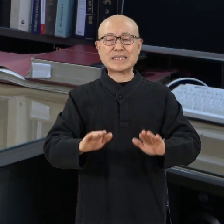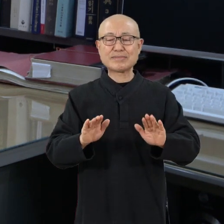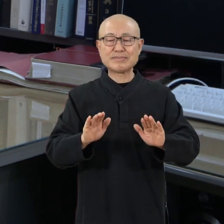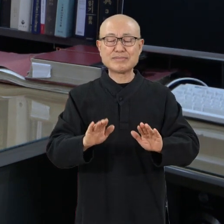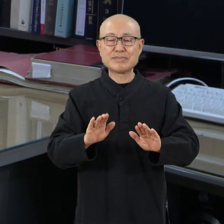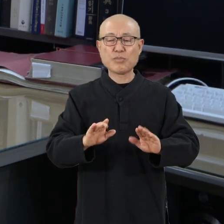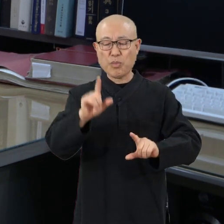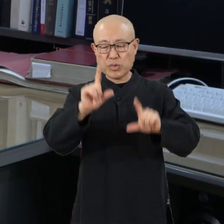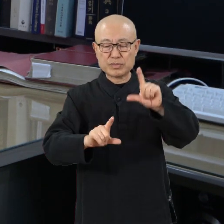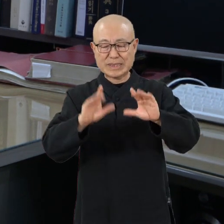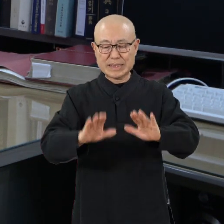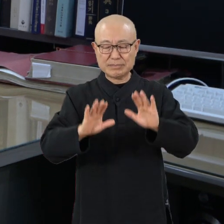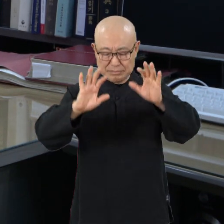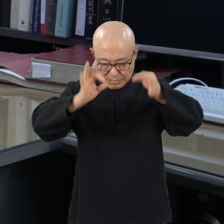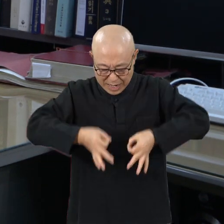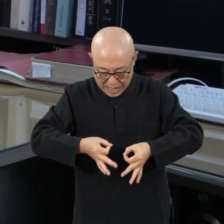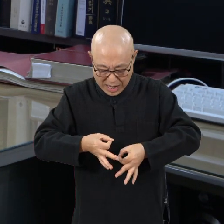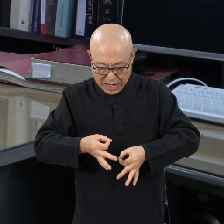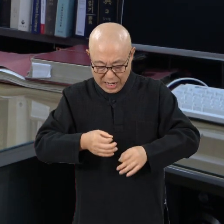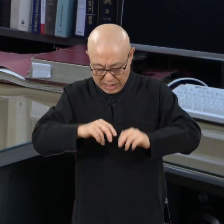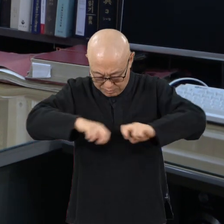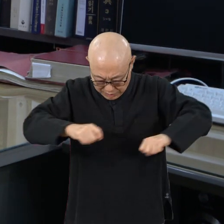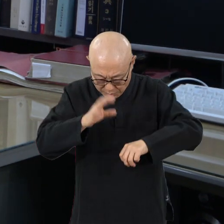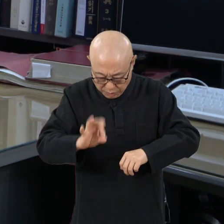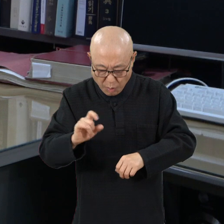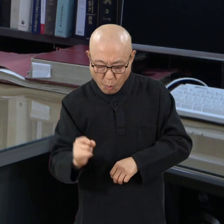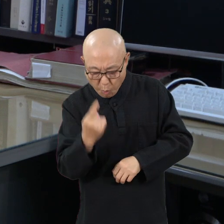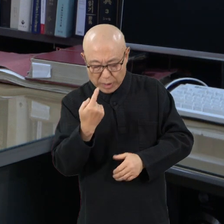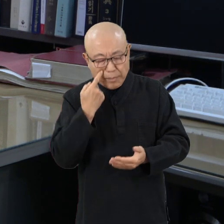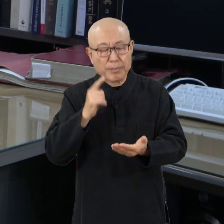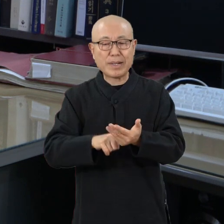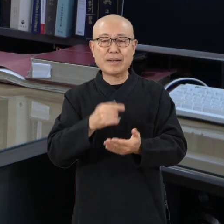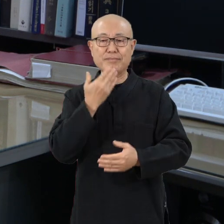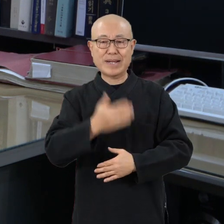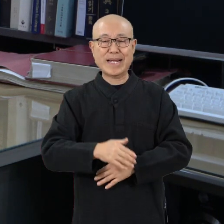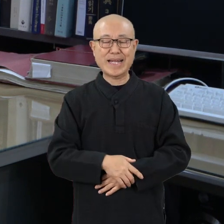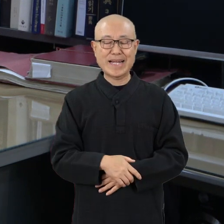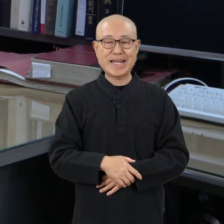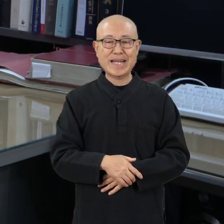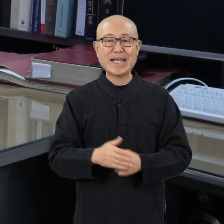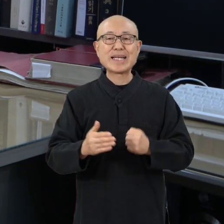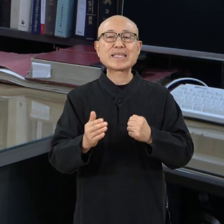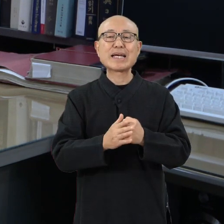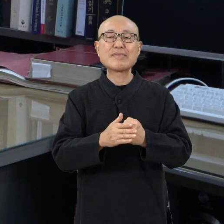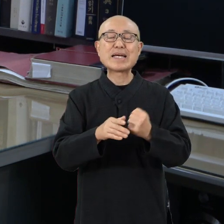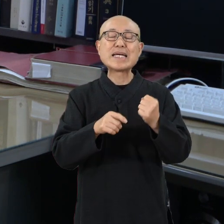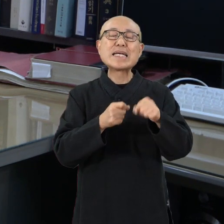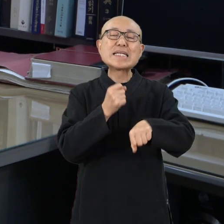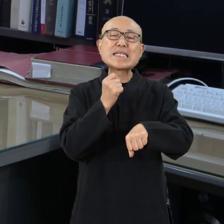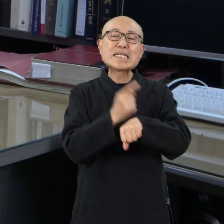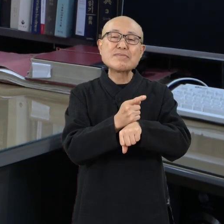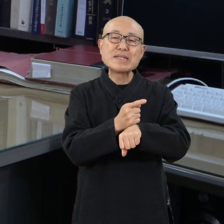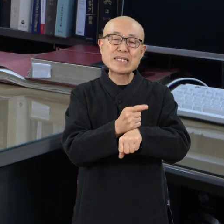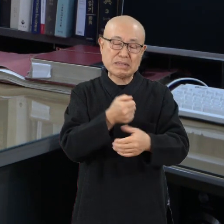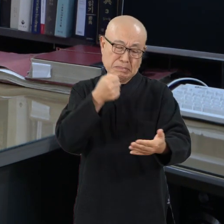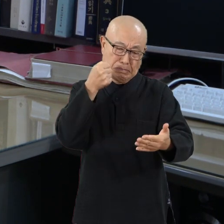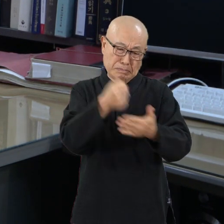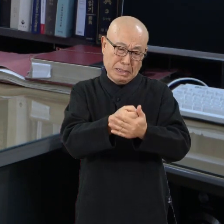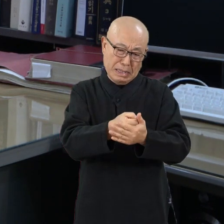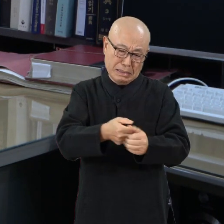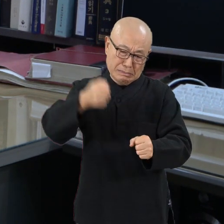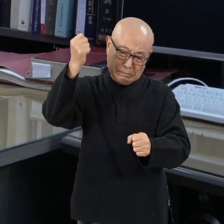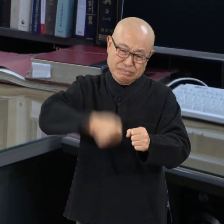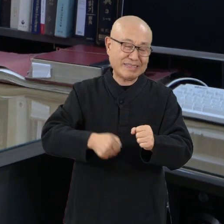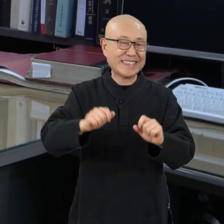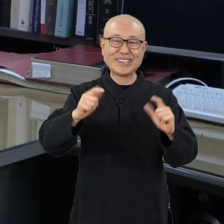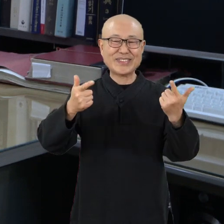행위에서 그 원인을 찾을 수 있다. 그래서 모든 가르침이 아주 이미 결정되어서 고정불변한 그런